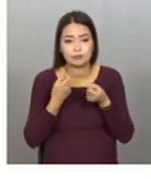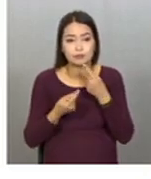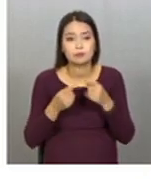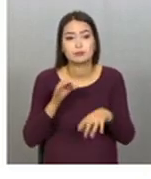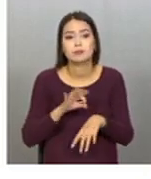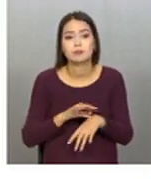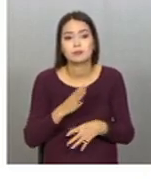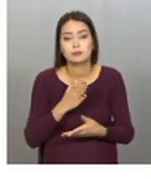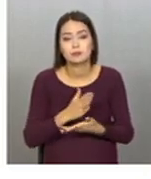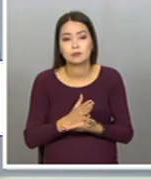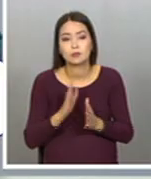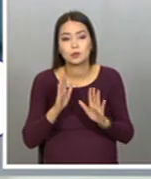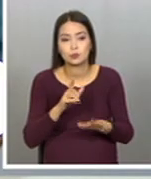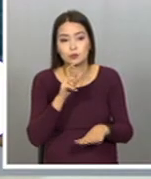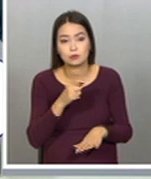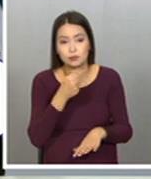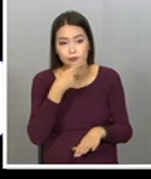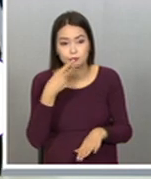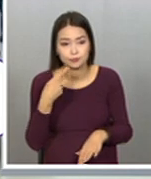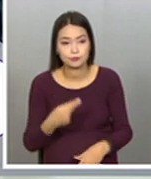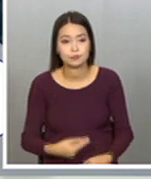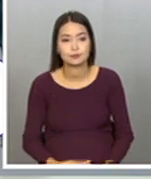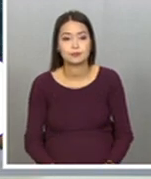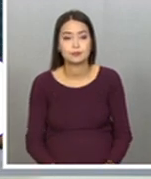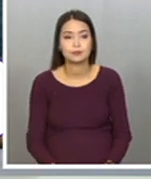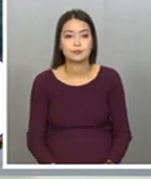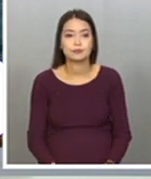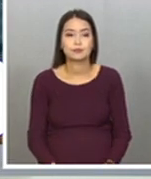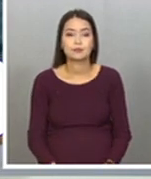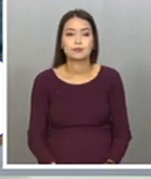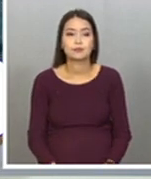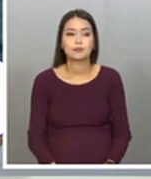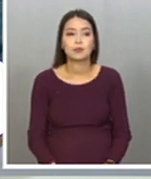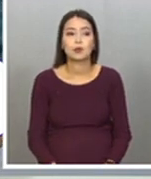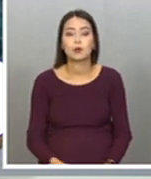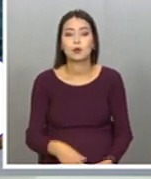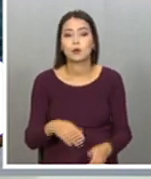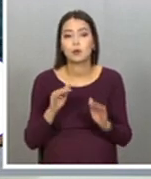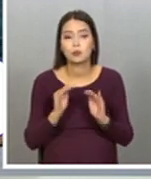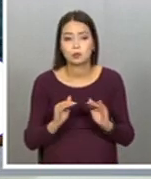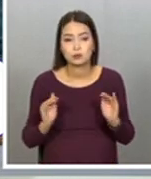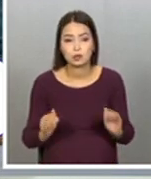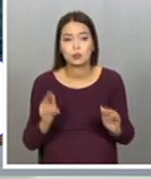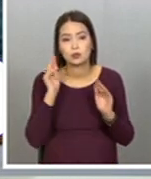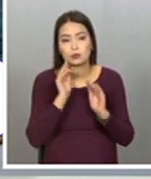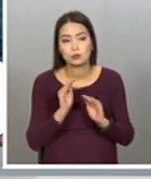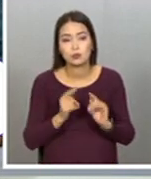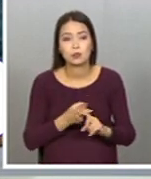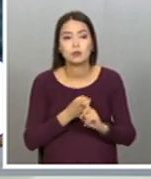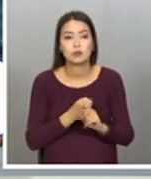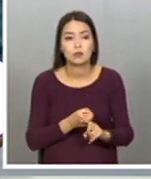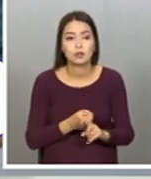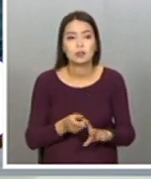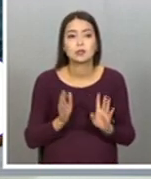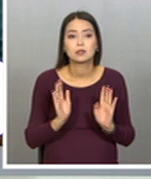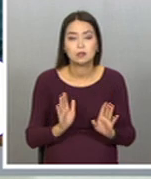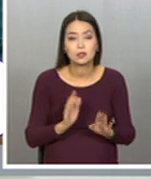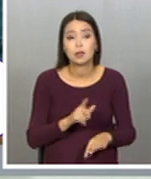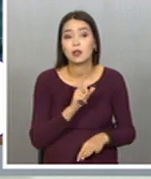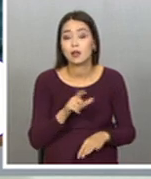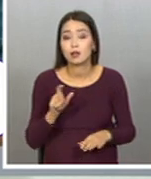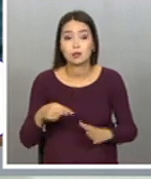ауруларды таратады. Оқушылар, жұқпалы аурулар тек қана адамда, адам ағзасында ғана